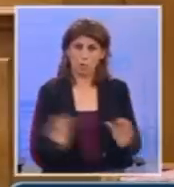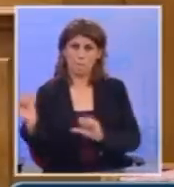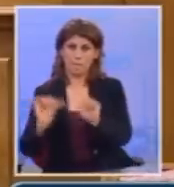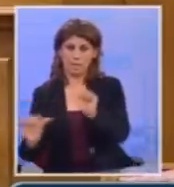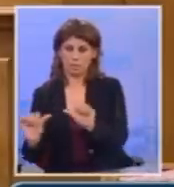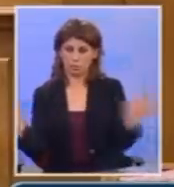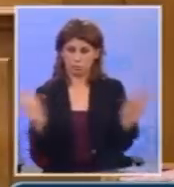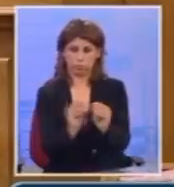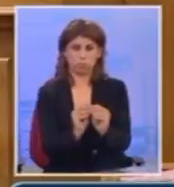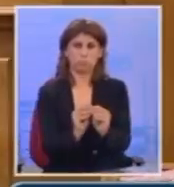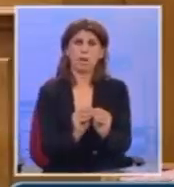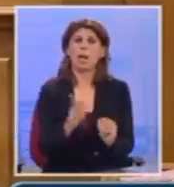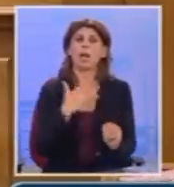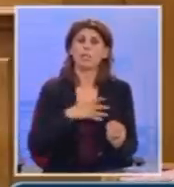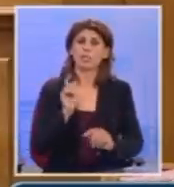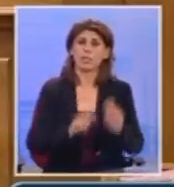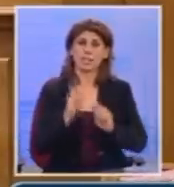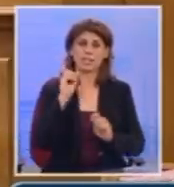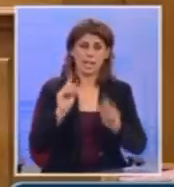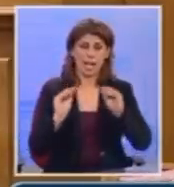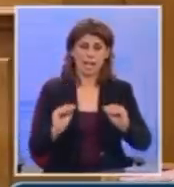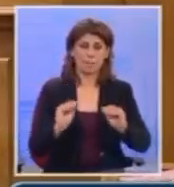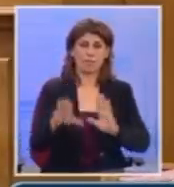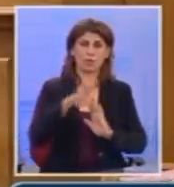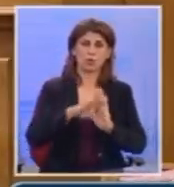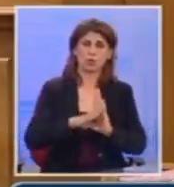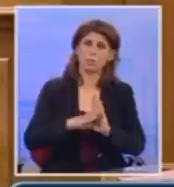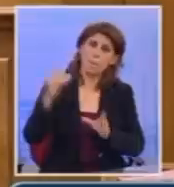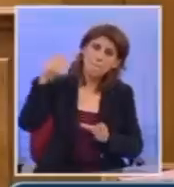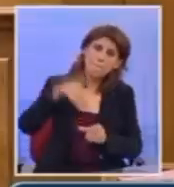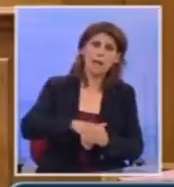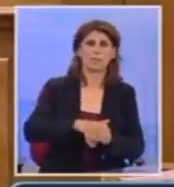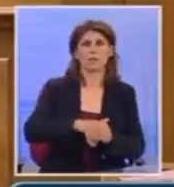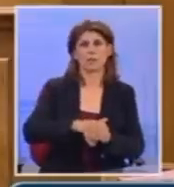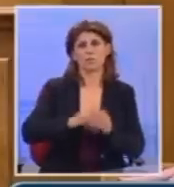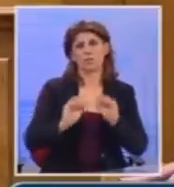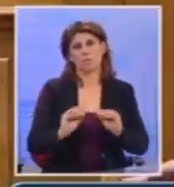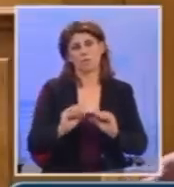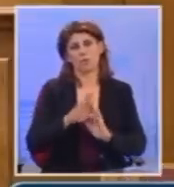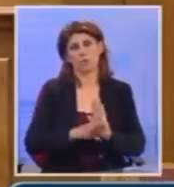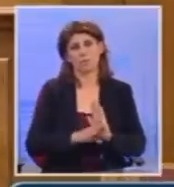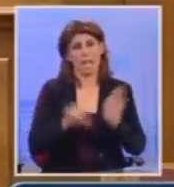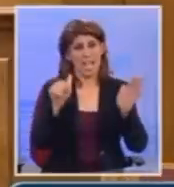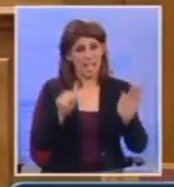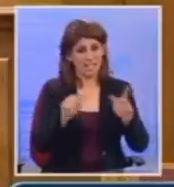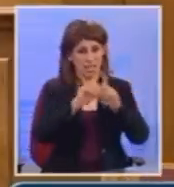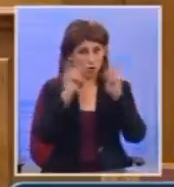δημιουργία ενός εκπαιδευτικού συστήματος μέσα στο εκπαιδευτικό σύστημα. 60